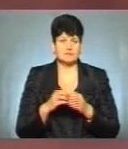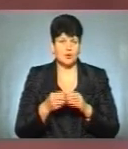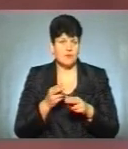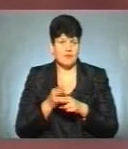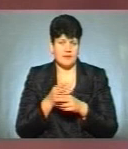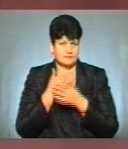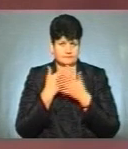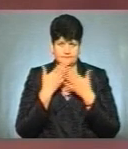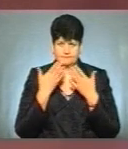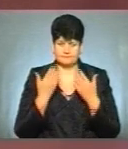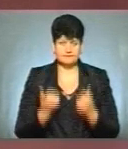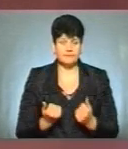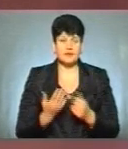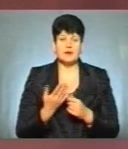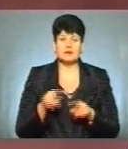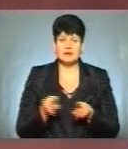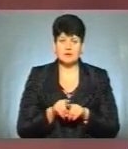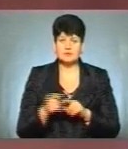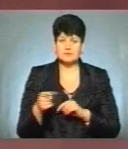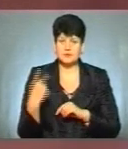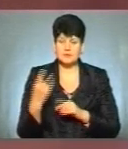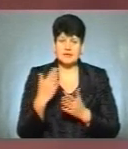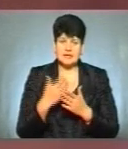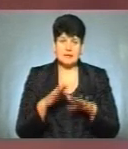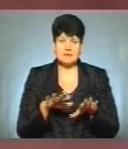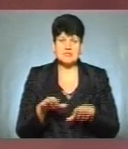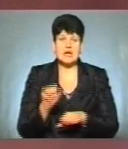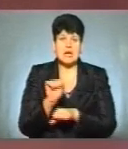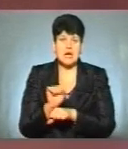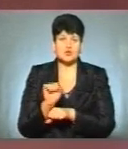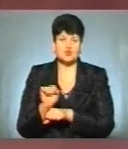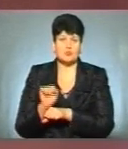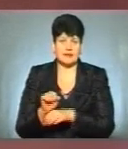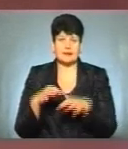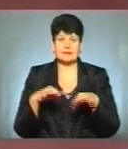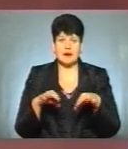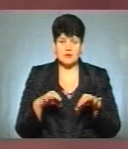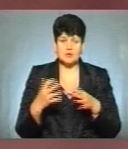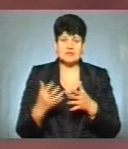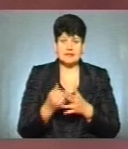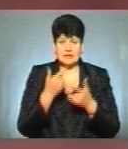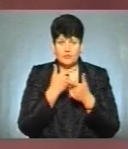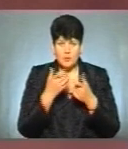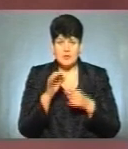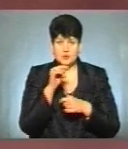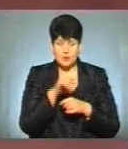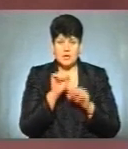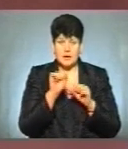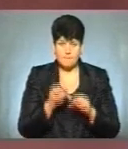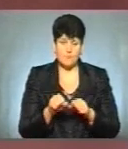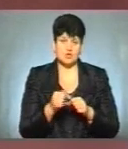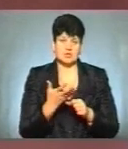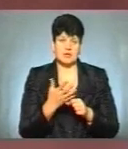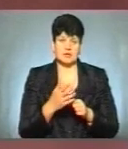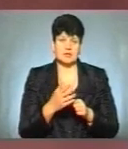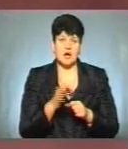немає, каже Соломія Огарко. Також на Тернопільщині є місця для зупинки автотранспорту. Знайти інформацію про них можна на офіційному